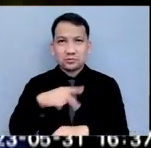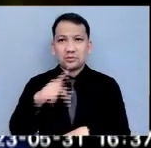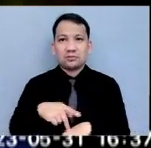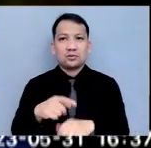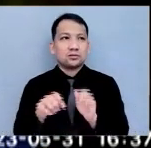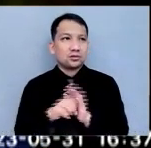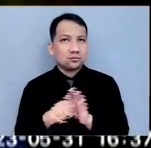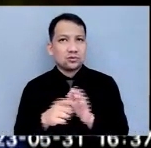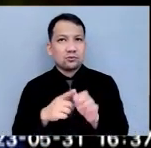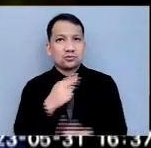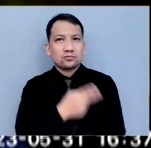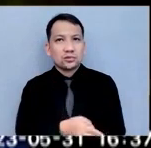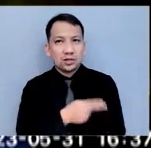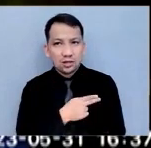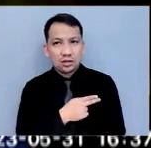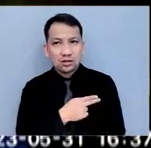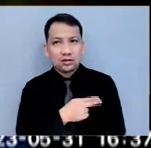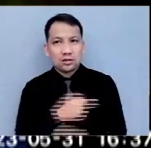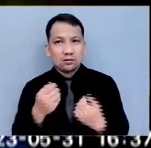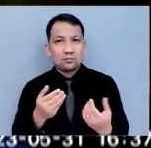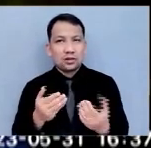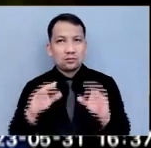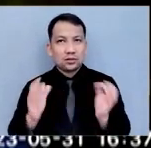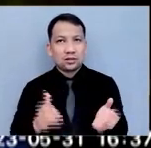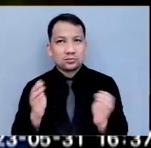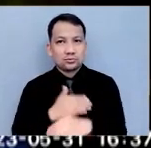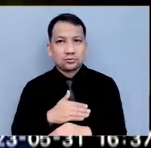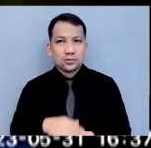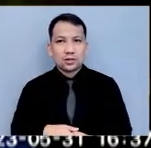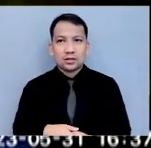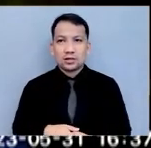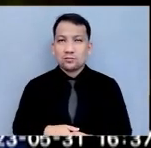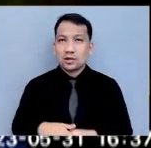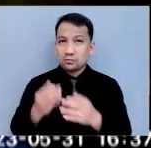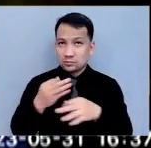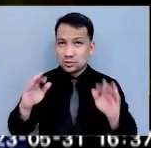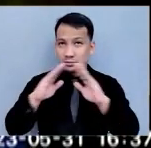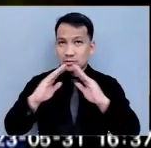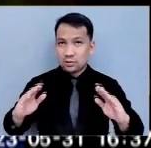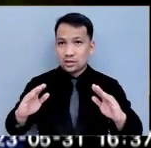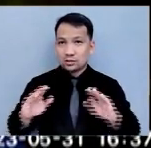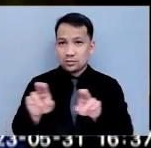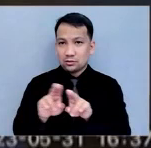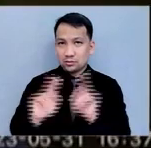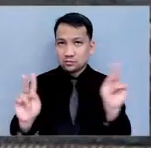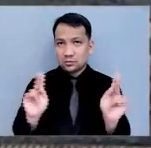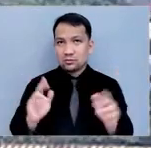mga ospital, mas maraming classroom, at pabahay para sa mga ordinaryong